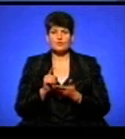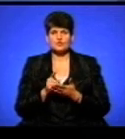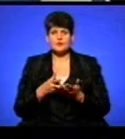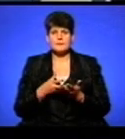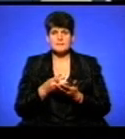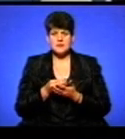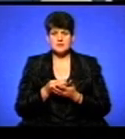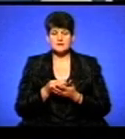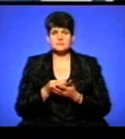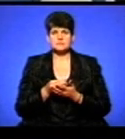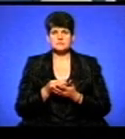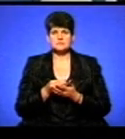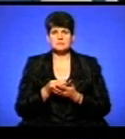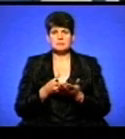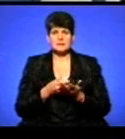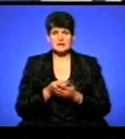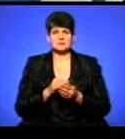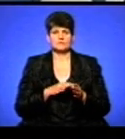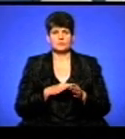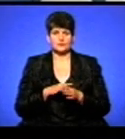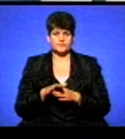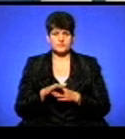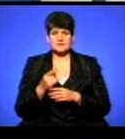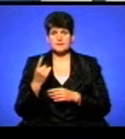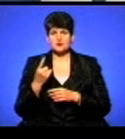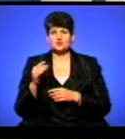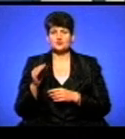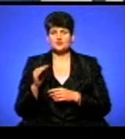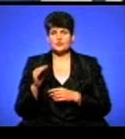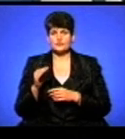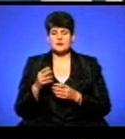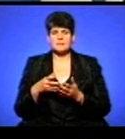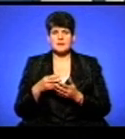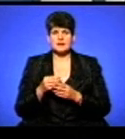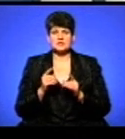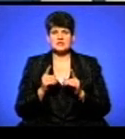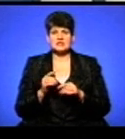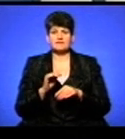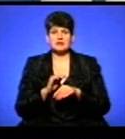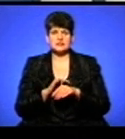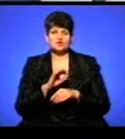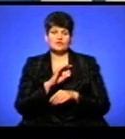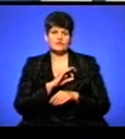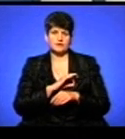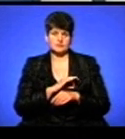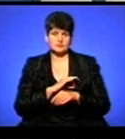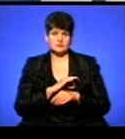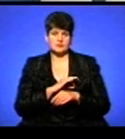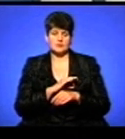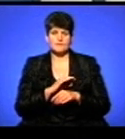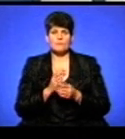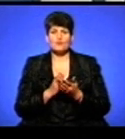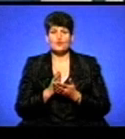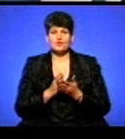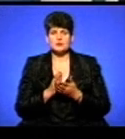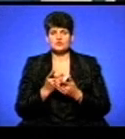плата сплачується в повній мірі. З 1 жовтня сплачується тільки фактично використана житлово-комунальна послуга,